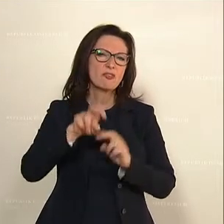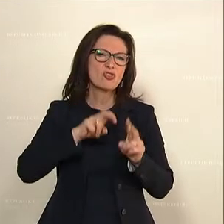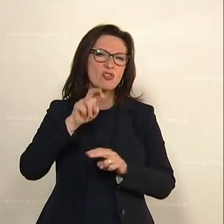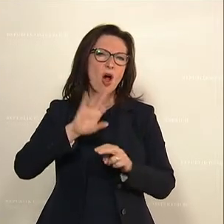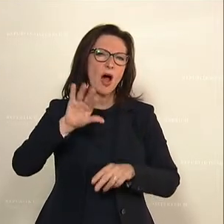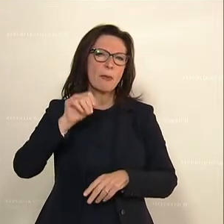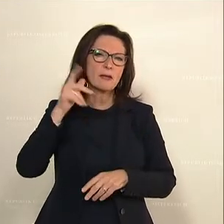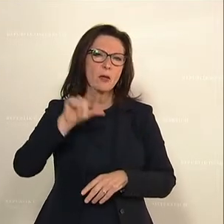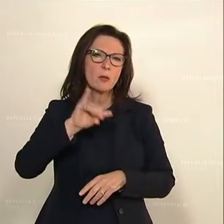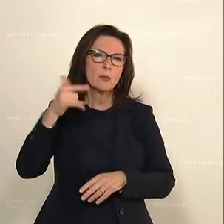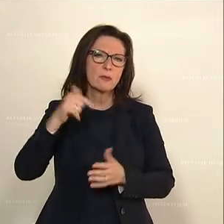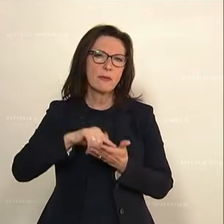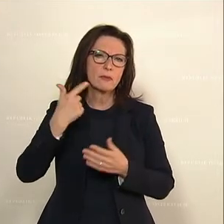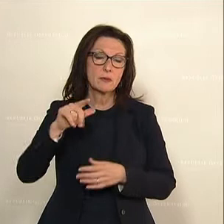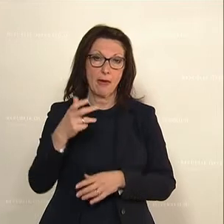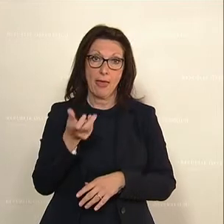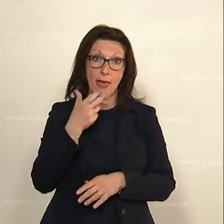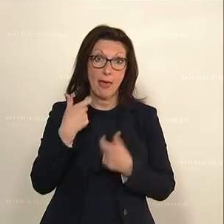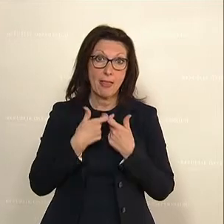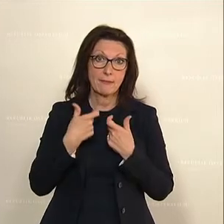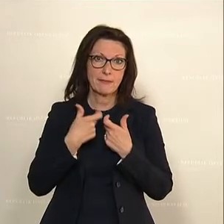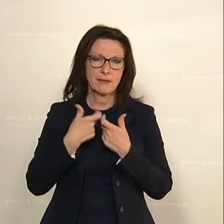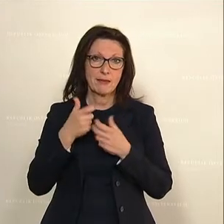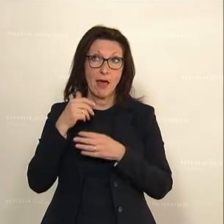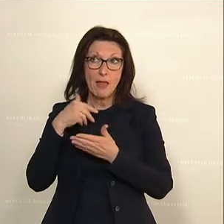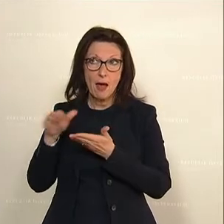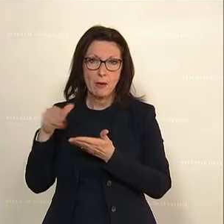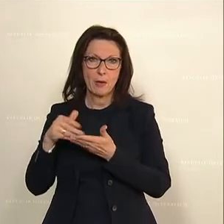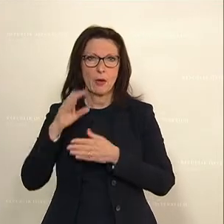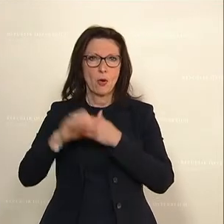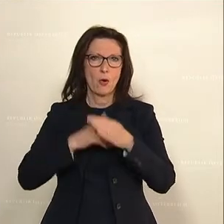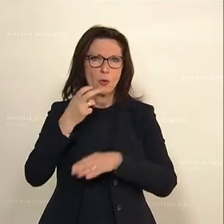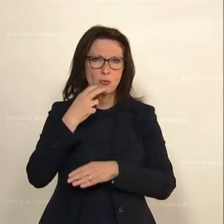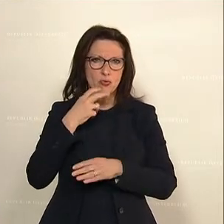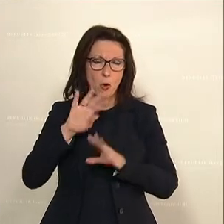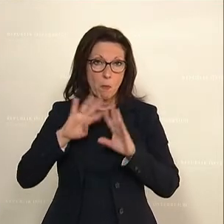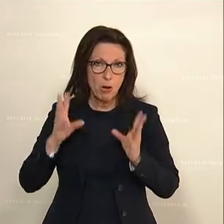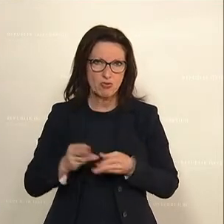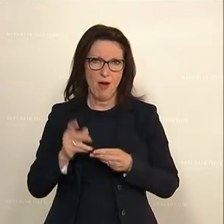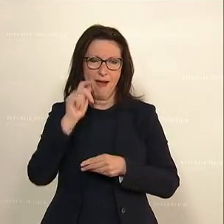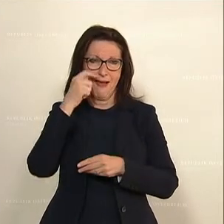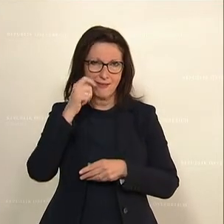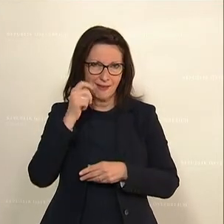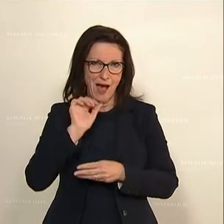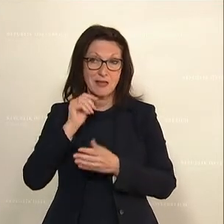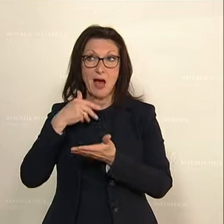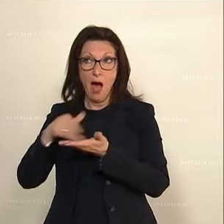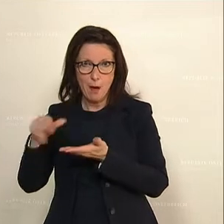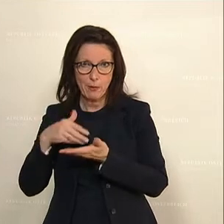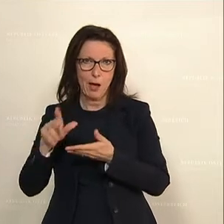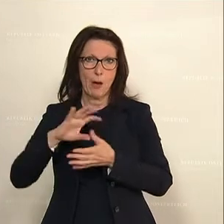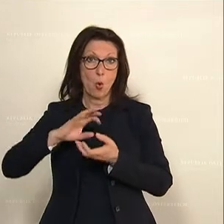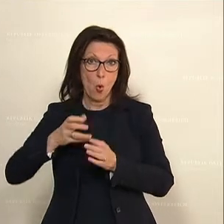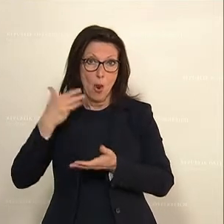1.7.2022, die Elektrizitätsabgabe, die Ökostrompauschale, die Erdgasabgabe, die Kohleabgabe